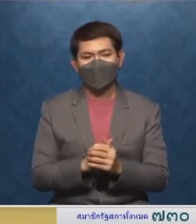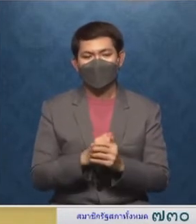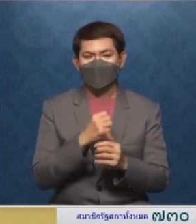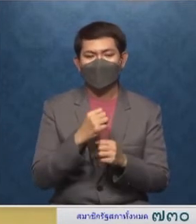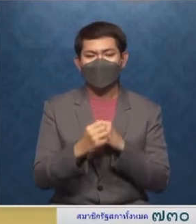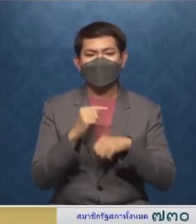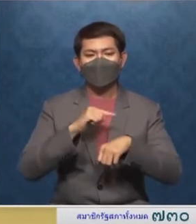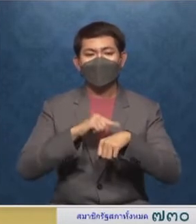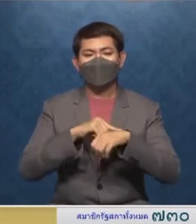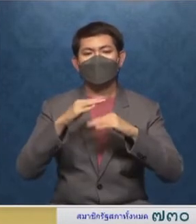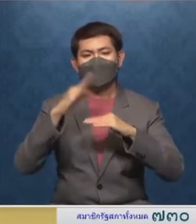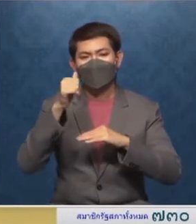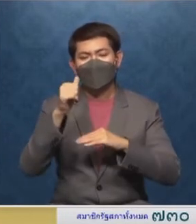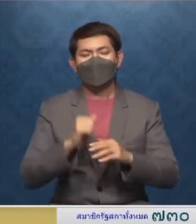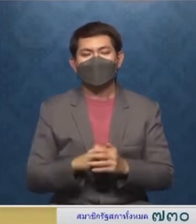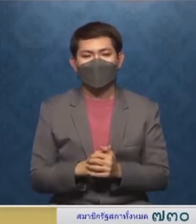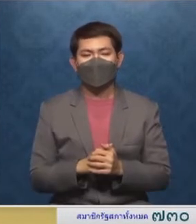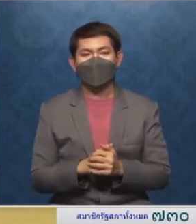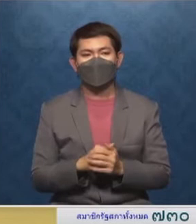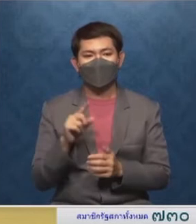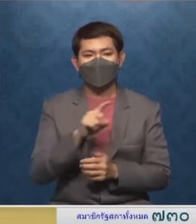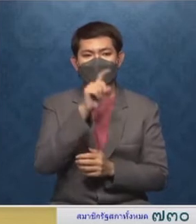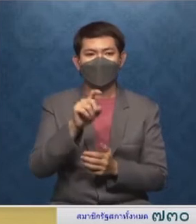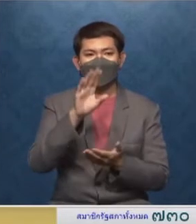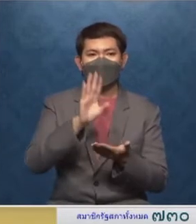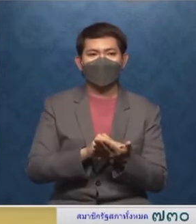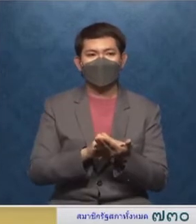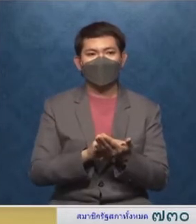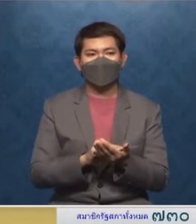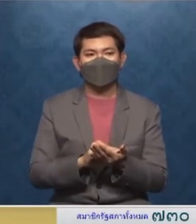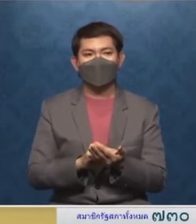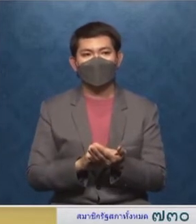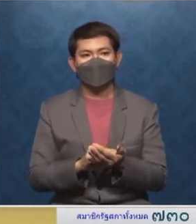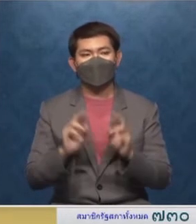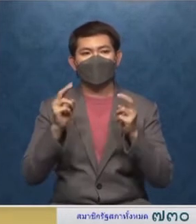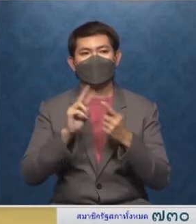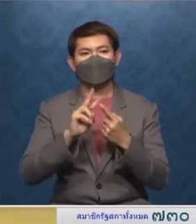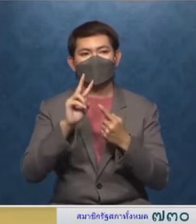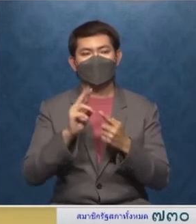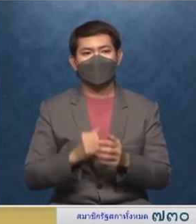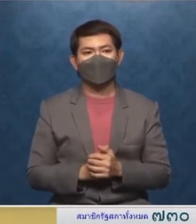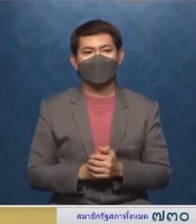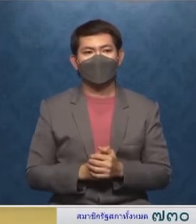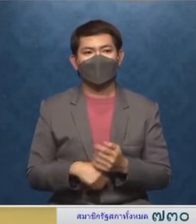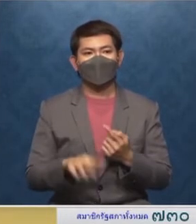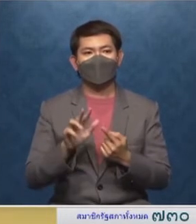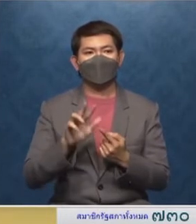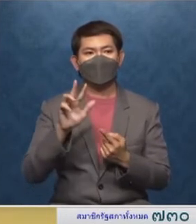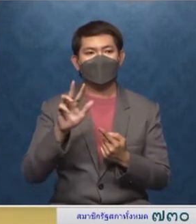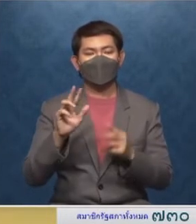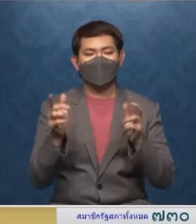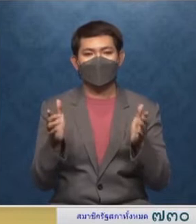ครับอันนี้ก็เป็นข้อสังเกตของกระผมในประเด็นที่2นะครับประเด็นที่3ด้านสั้นน